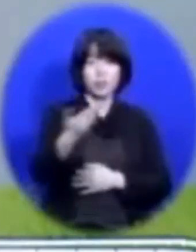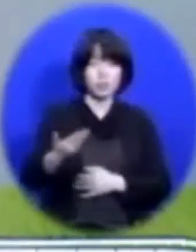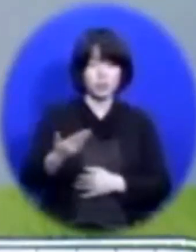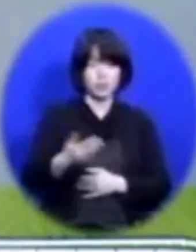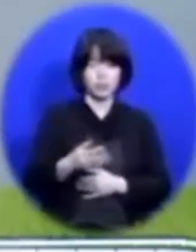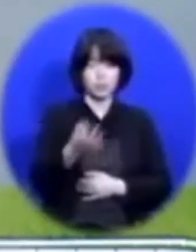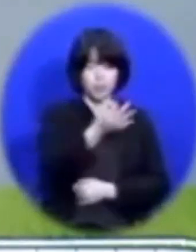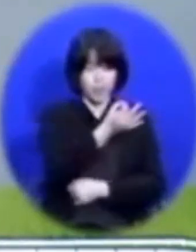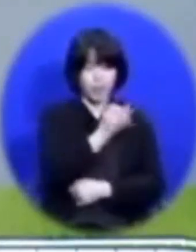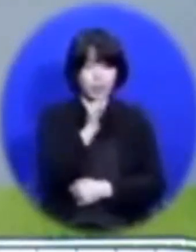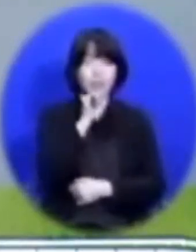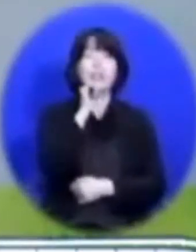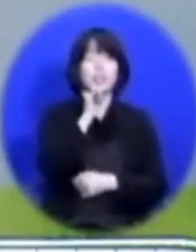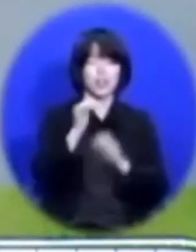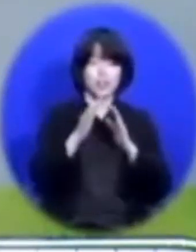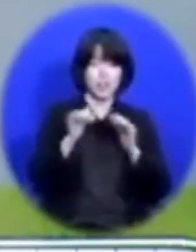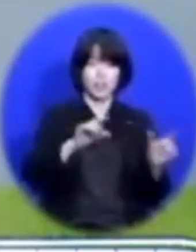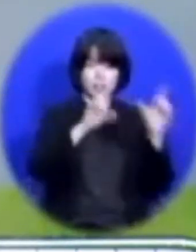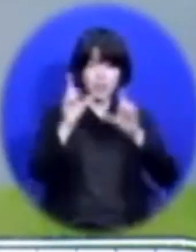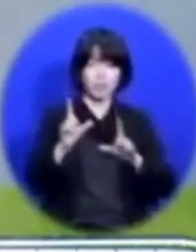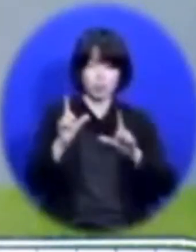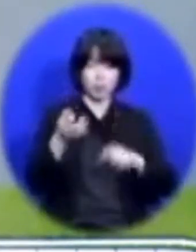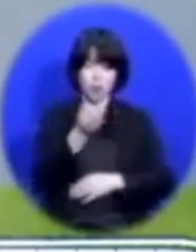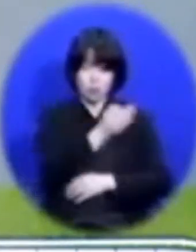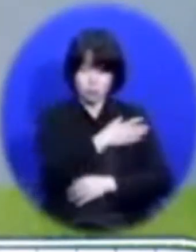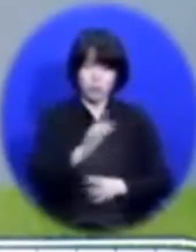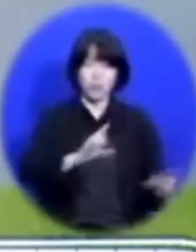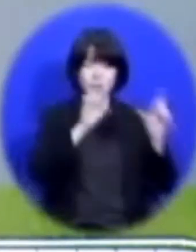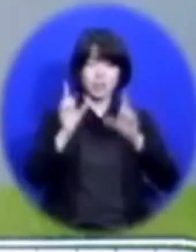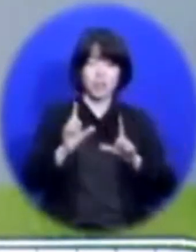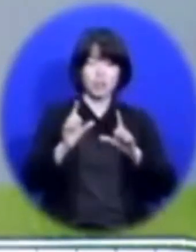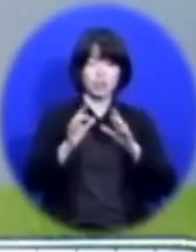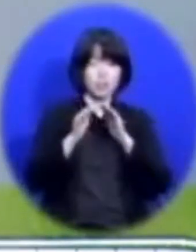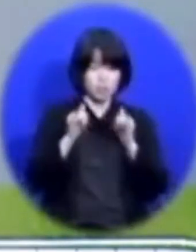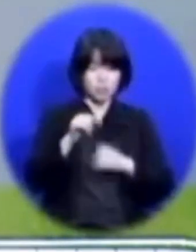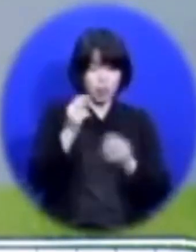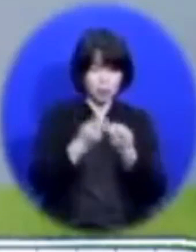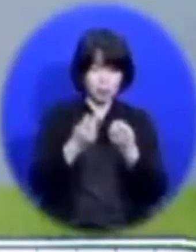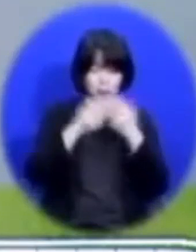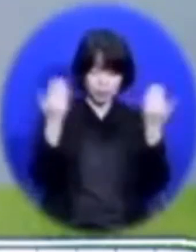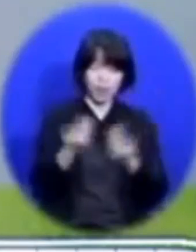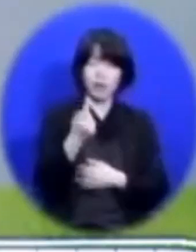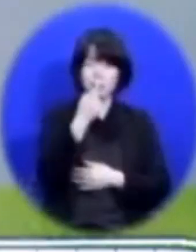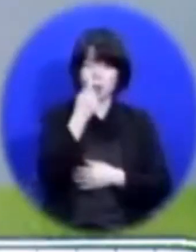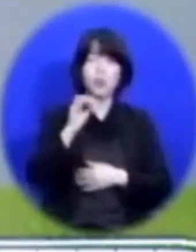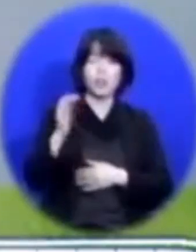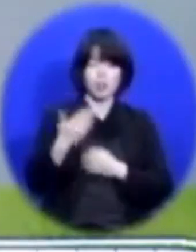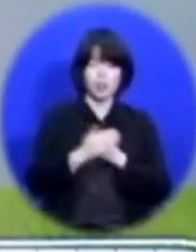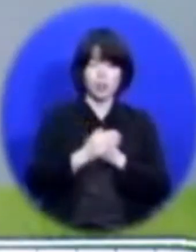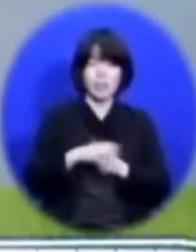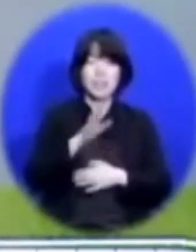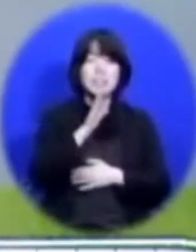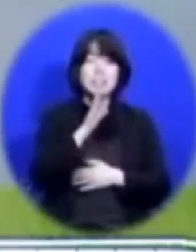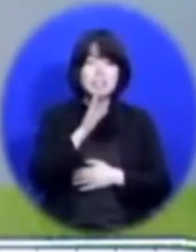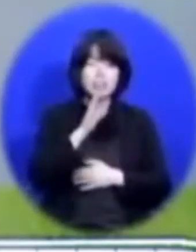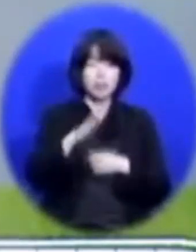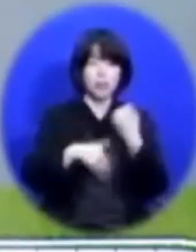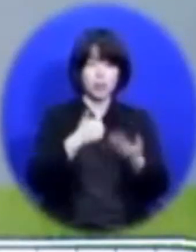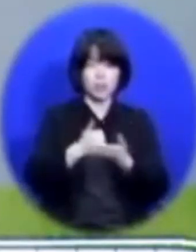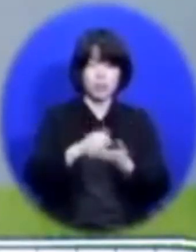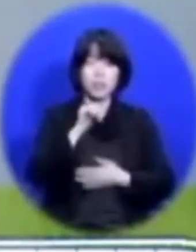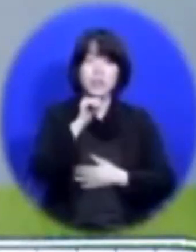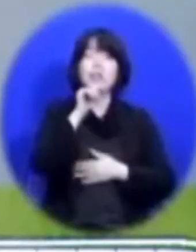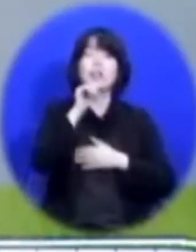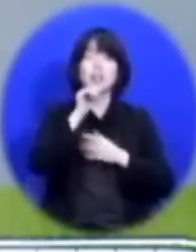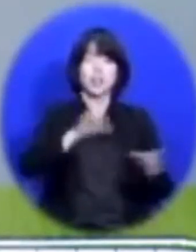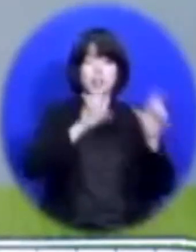우리모두는 가난하게사는법과 부유하게사는법모두를배워야합니다.그렇기때문에하나님께서는 우리가가난하게살아가는